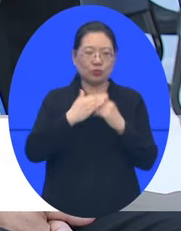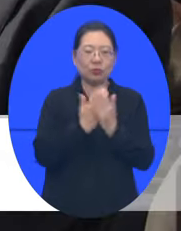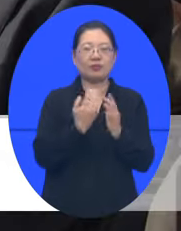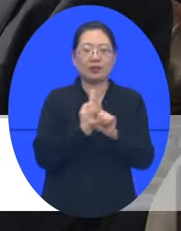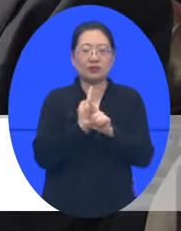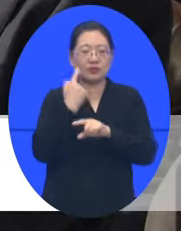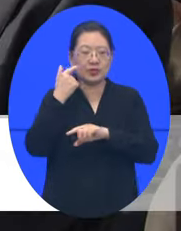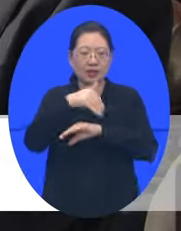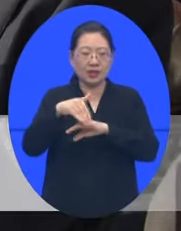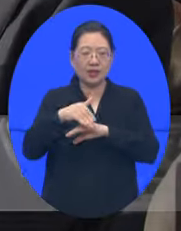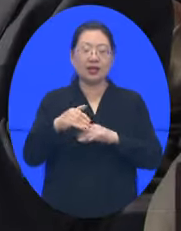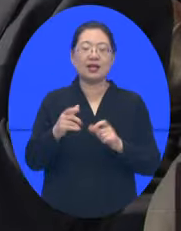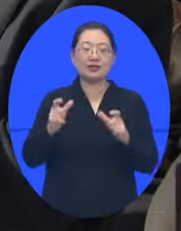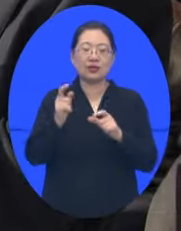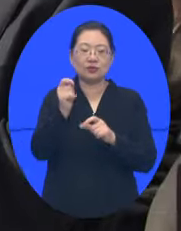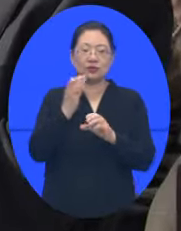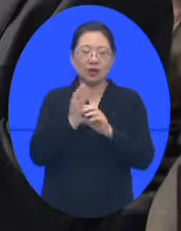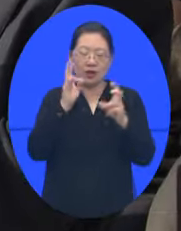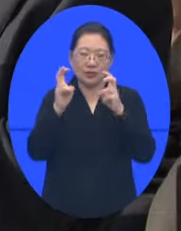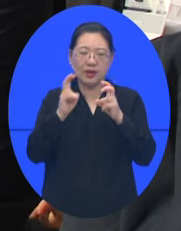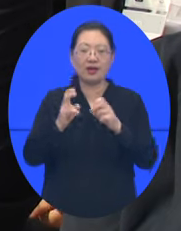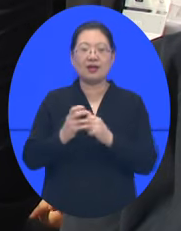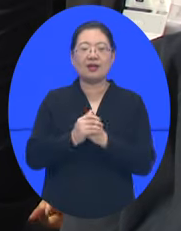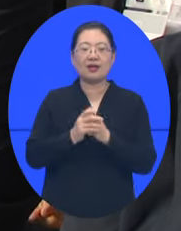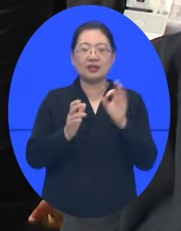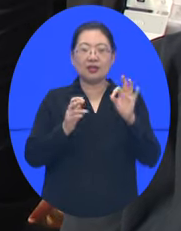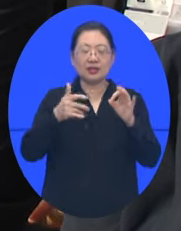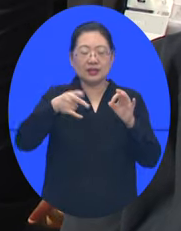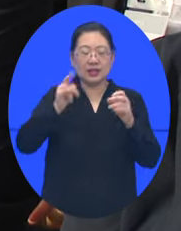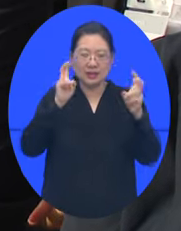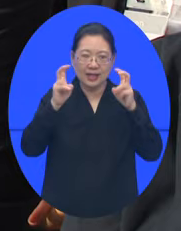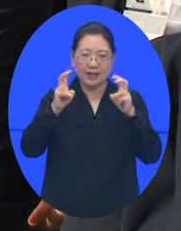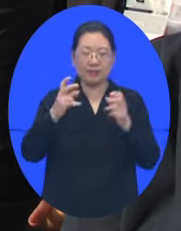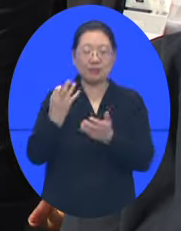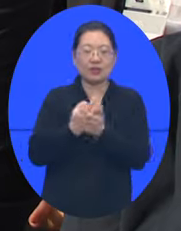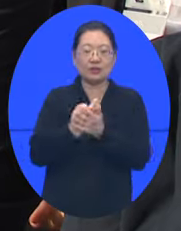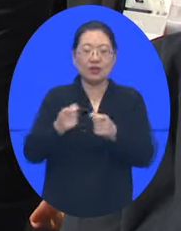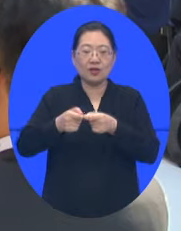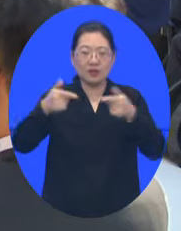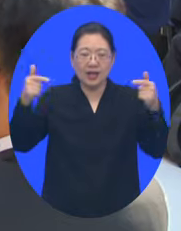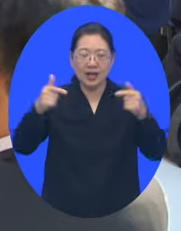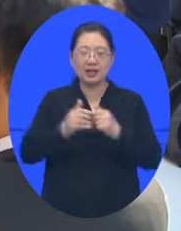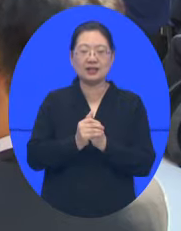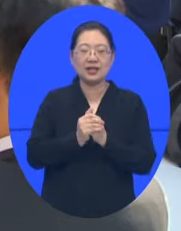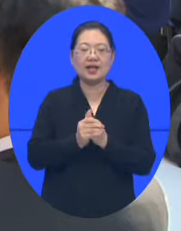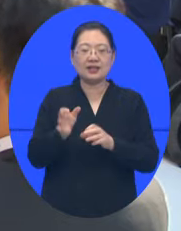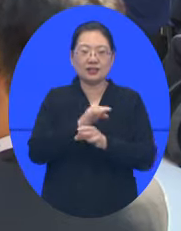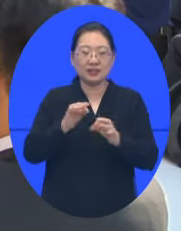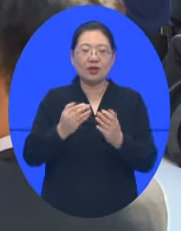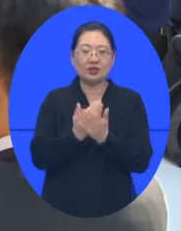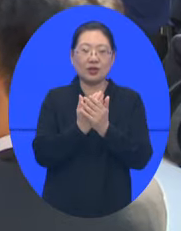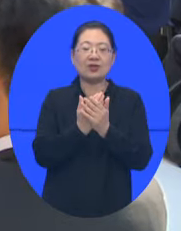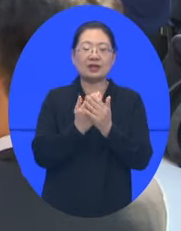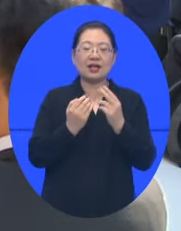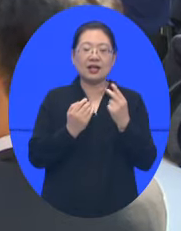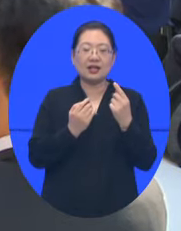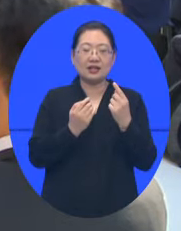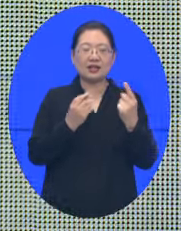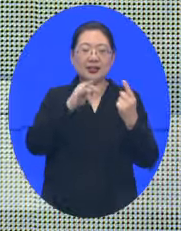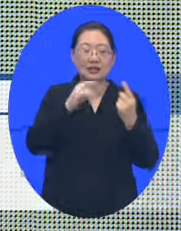국산화도 추진할 계획. 지역 중소업체 10개사의 매출이 확대되면서 지역경제 활성화 등 일석삼조의 효과가